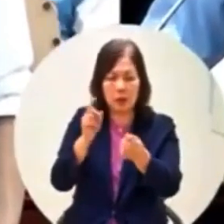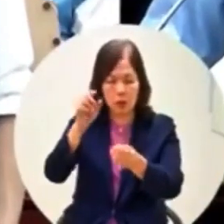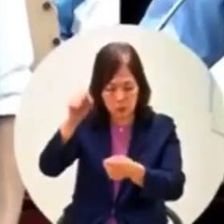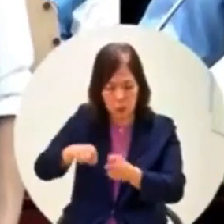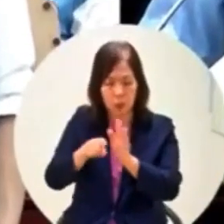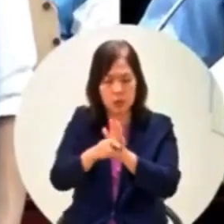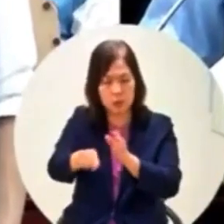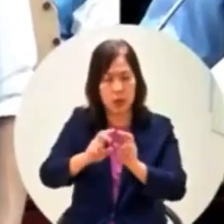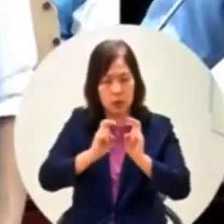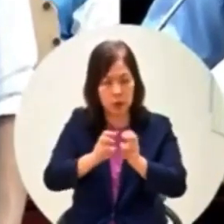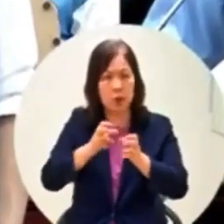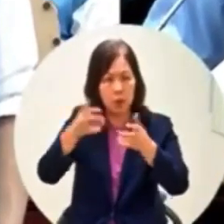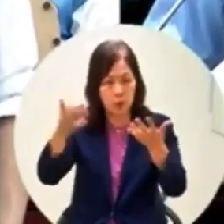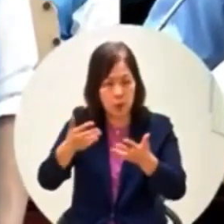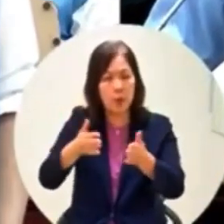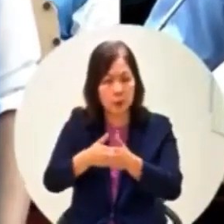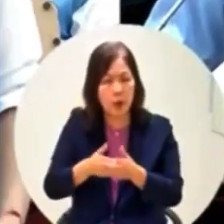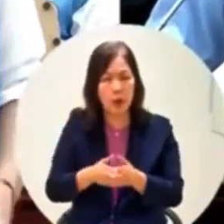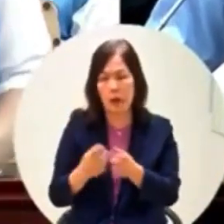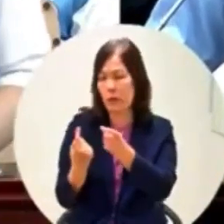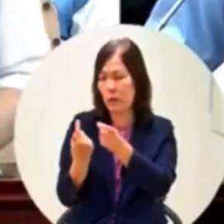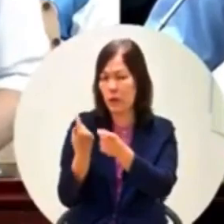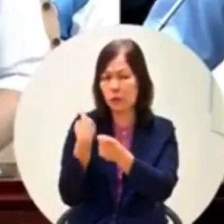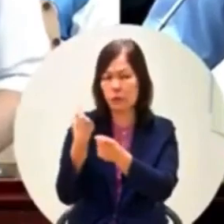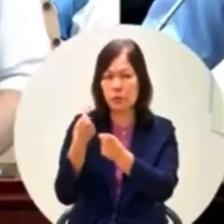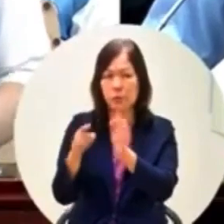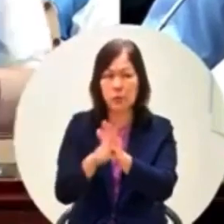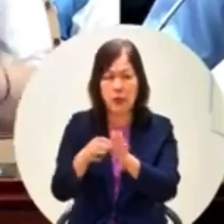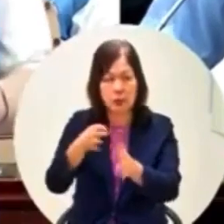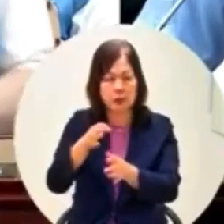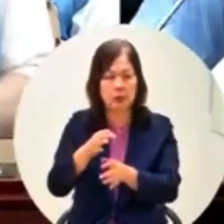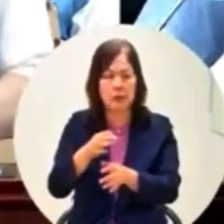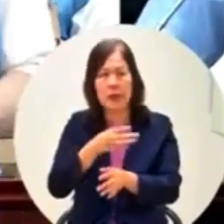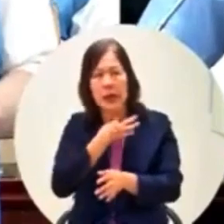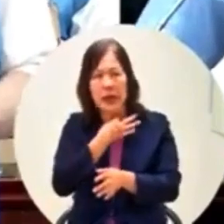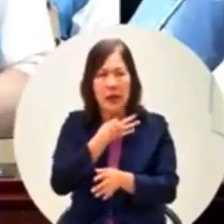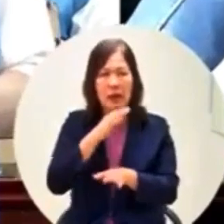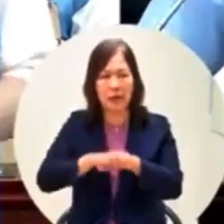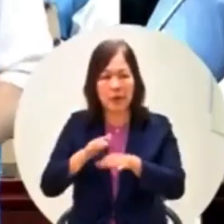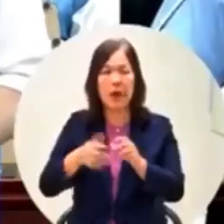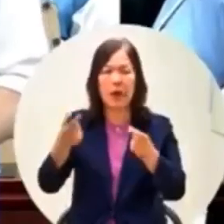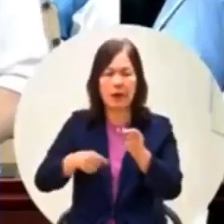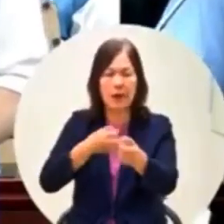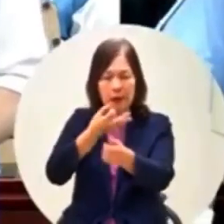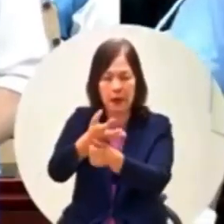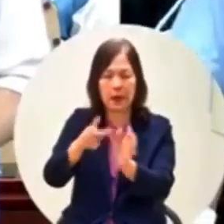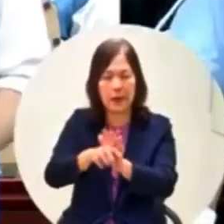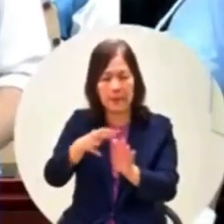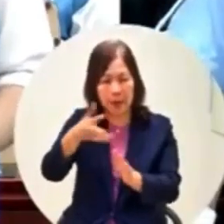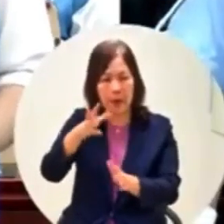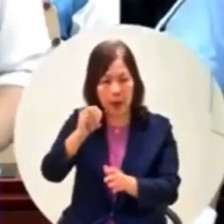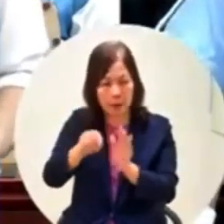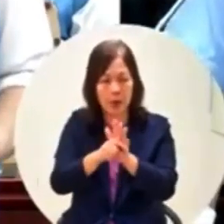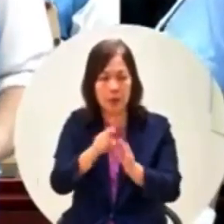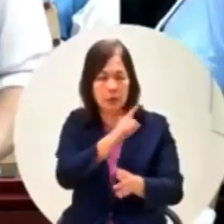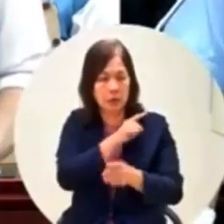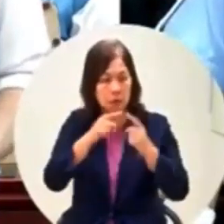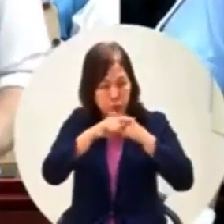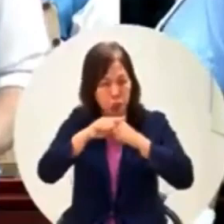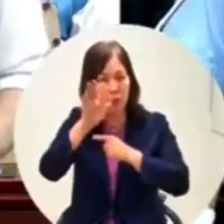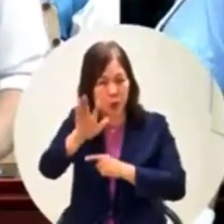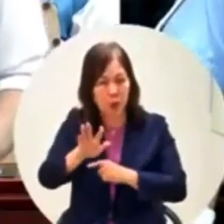盖，所以我们去年财政非常困难，我们还是拿出800万做可行性评估报告。谢谢林园地